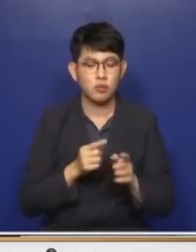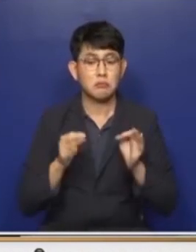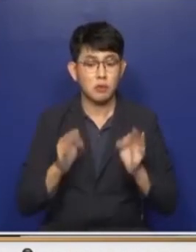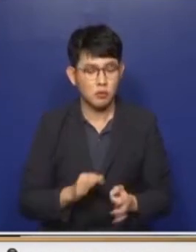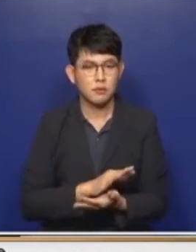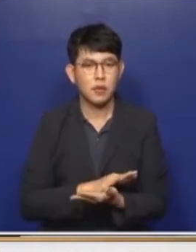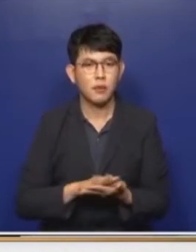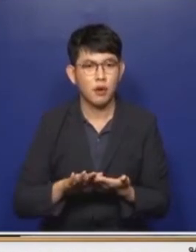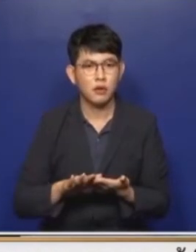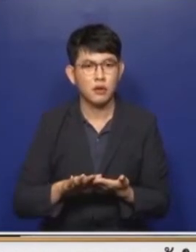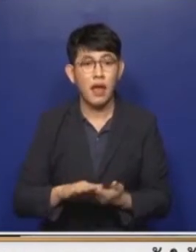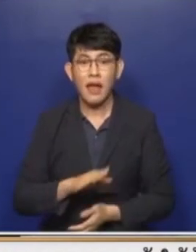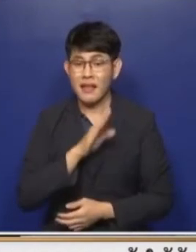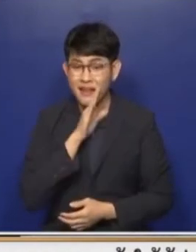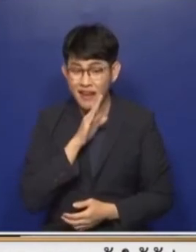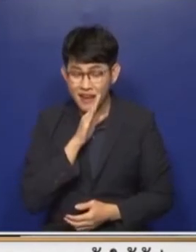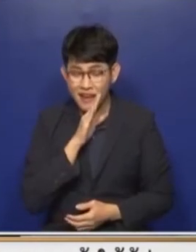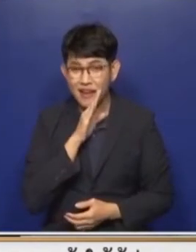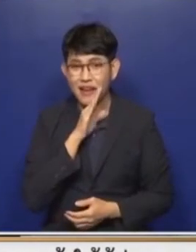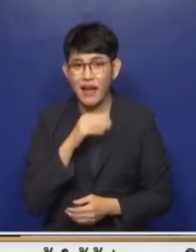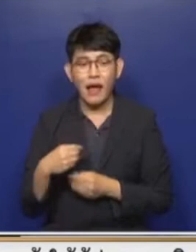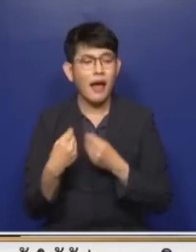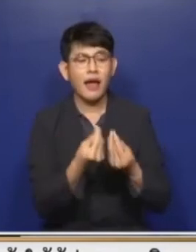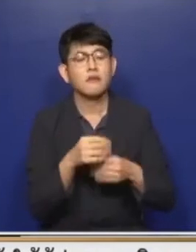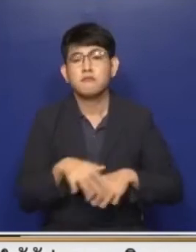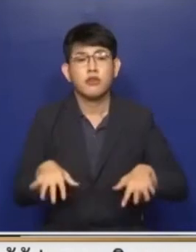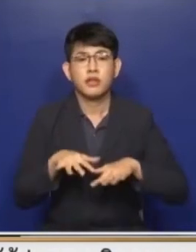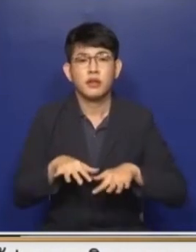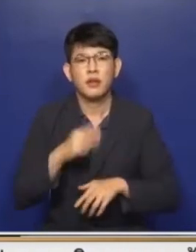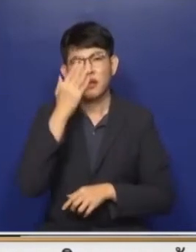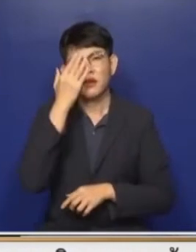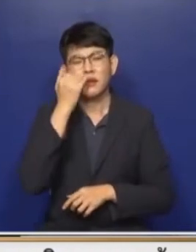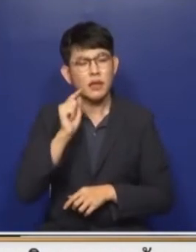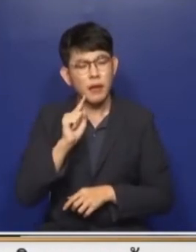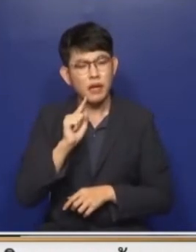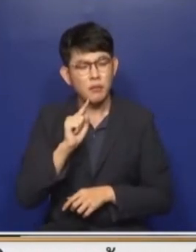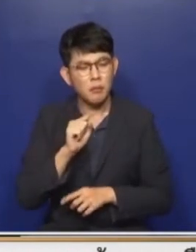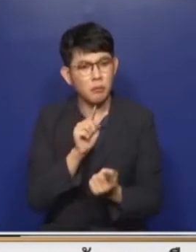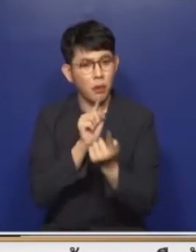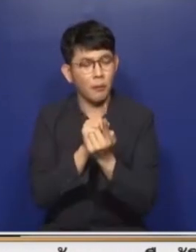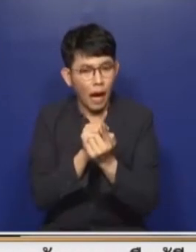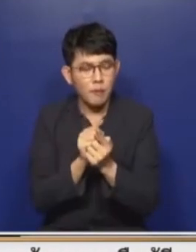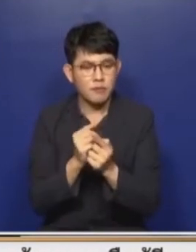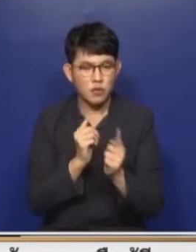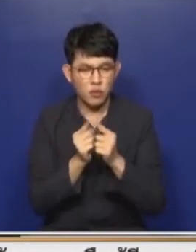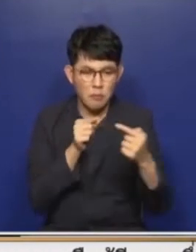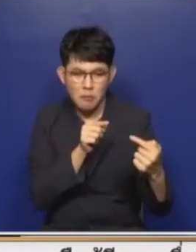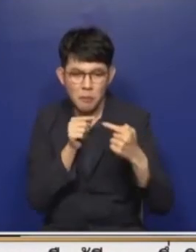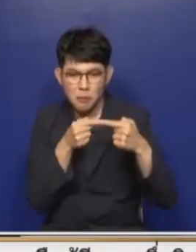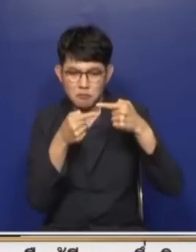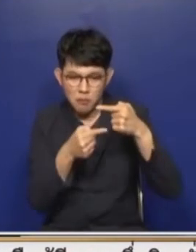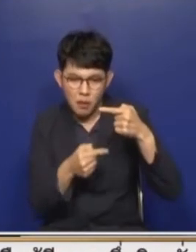แล้วถ้ามนเป็นการให้แบบปกติทำไมมนต้องมาปรากฏอยใขอต่รองของคณะทำงาน